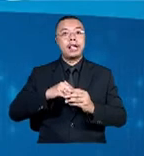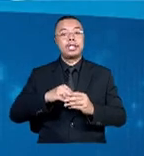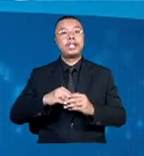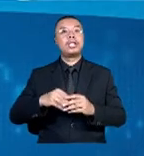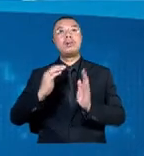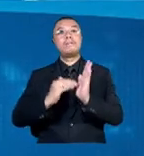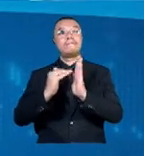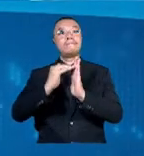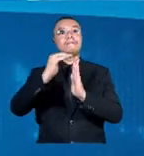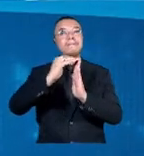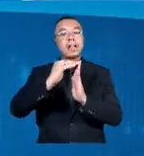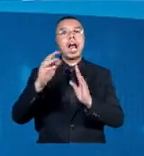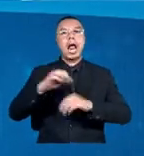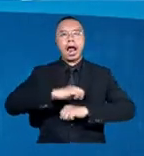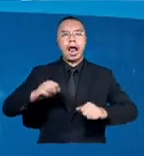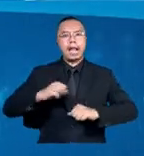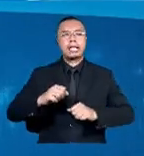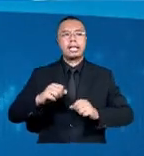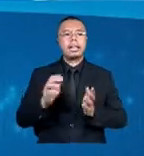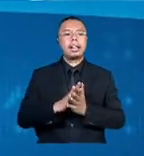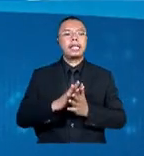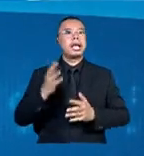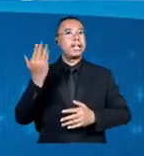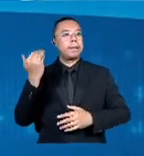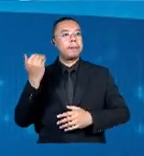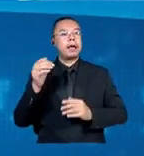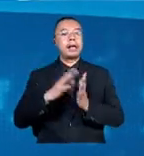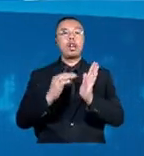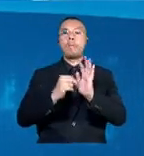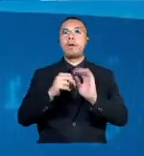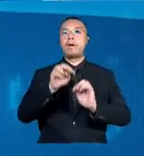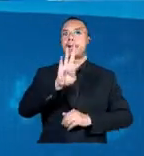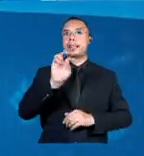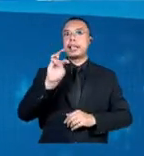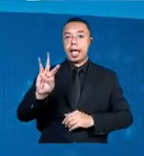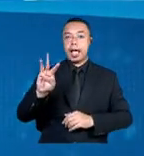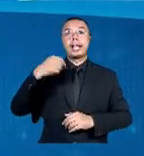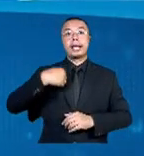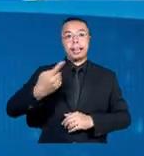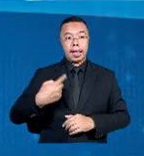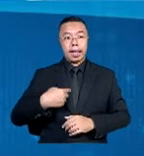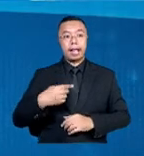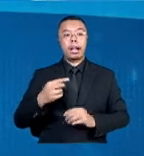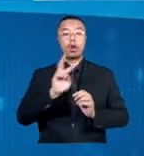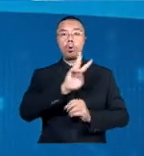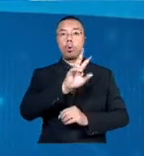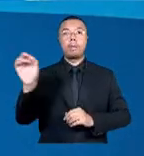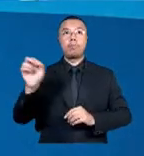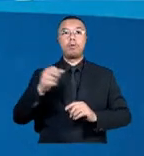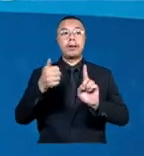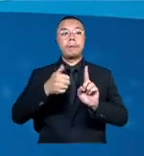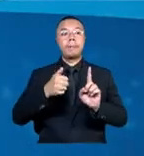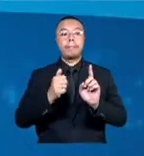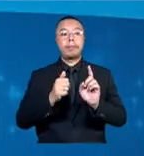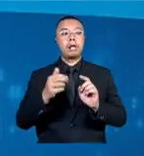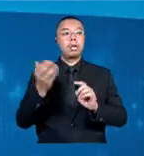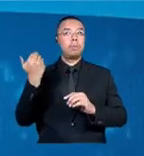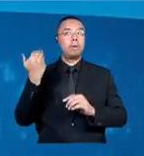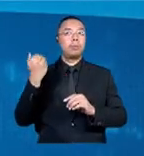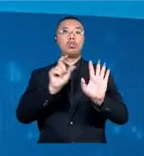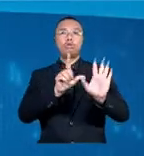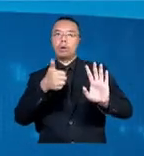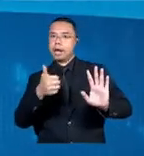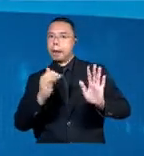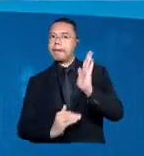disabilitas pada Paralimpiade kemarin yang berada di peringkat 43, lalu 2016 padahal sebelumnya